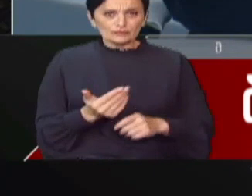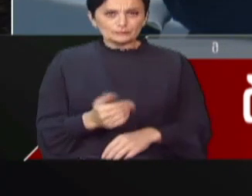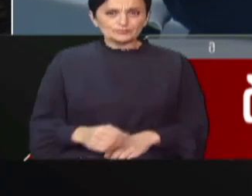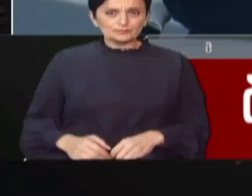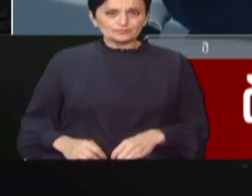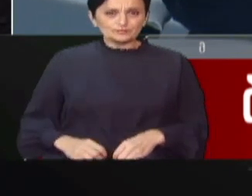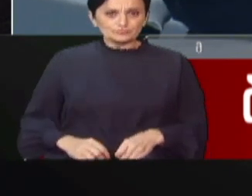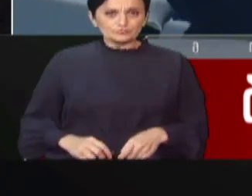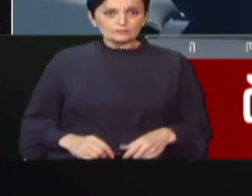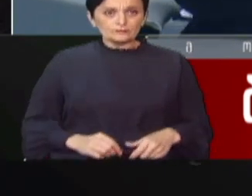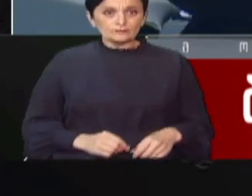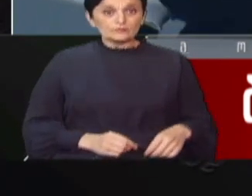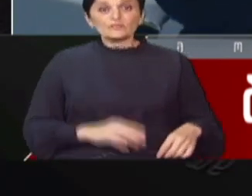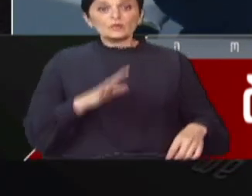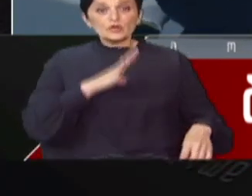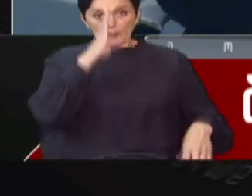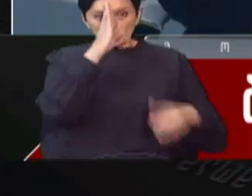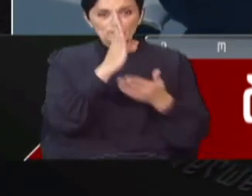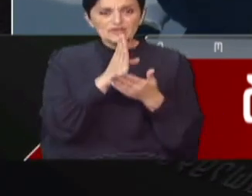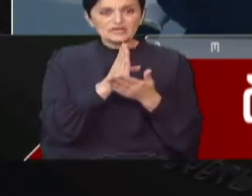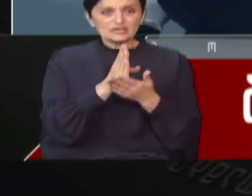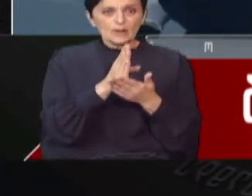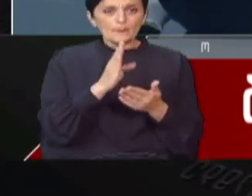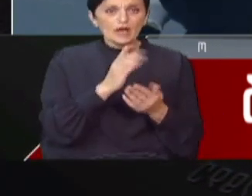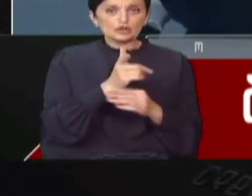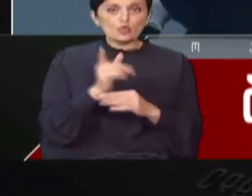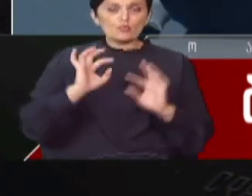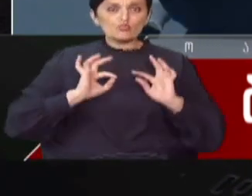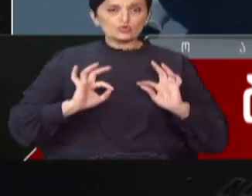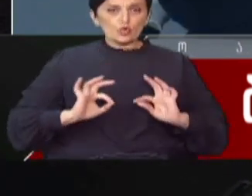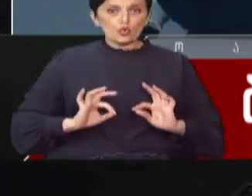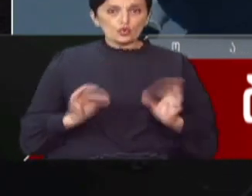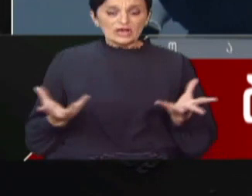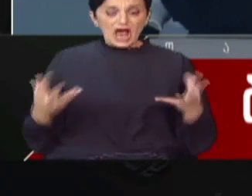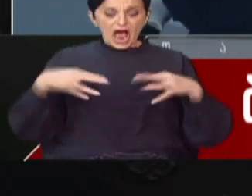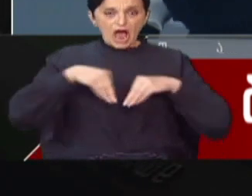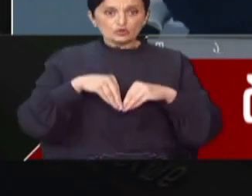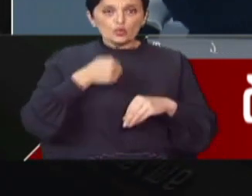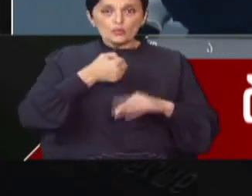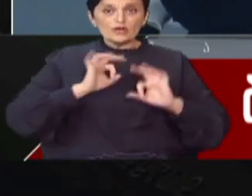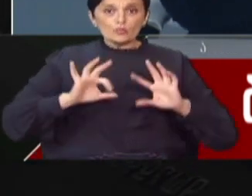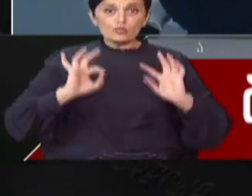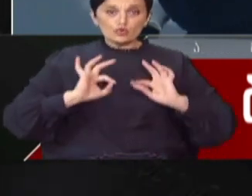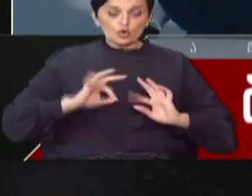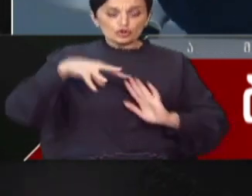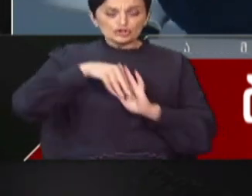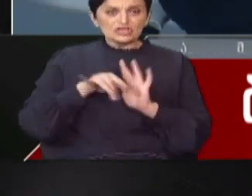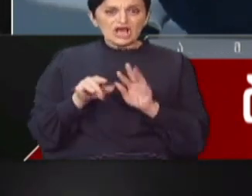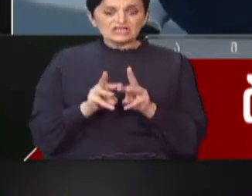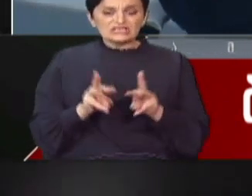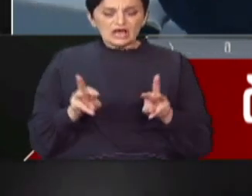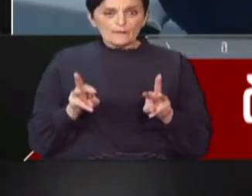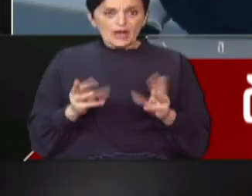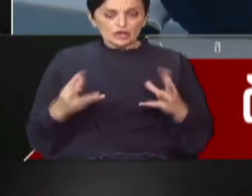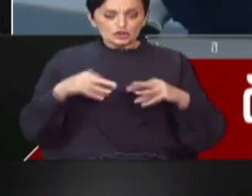და საზოგადოებისათვის. ეს ყო პირდაპირი ჩართვა პროკურატურიდან, სადაც ერთობლივი ბრიფინგი გამართეს პროკურატურისა და შინაგან საქმეთა